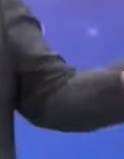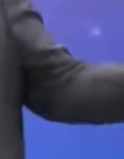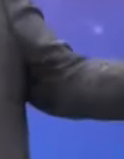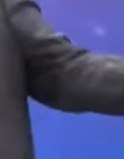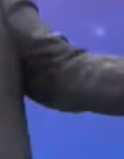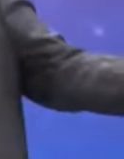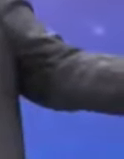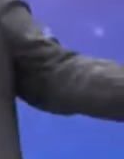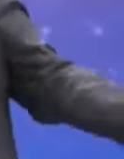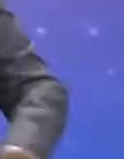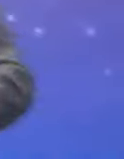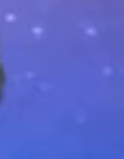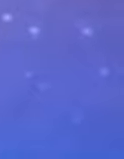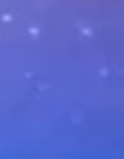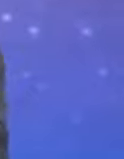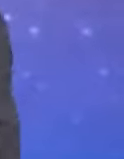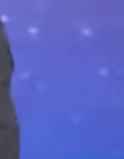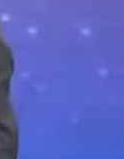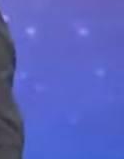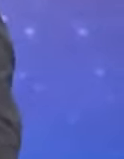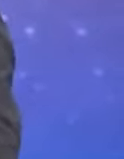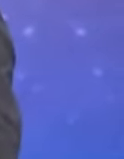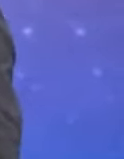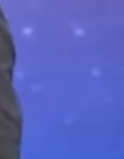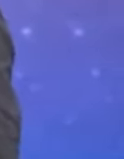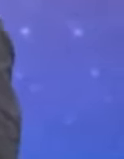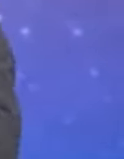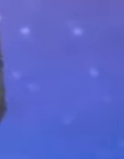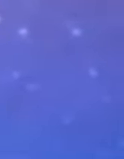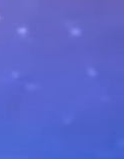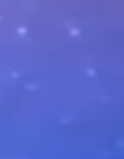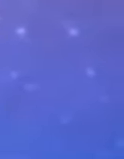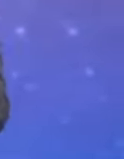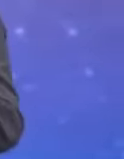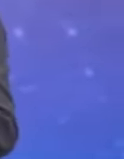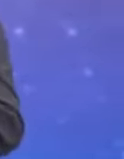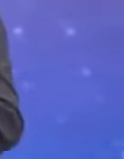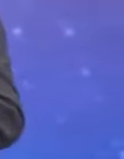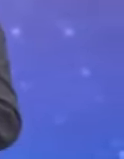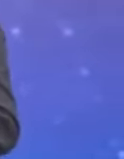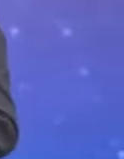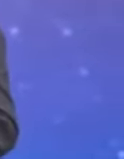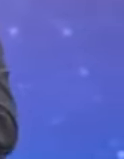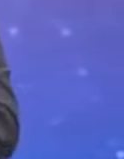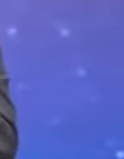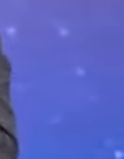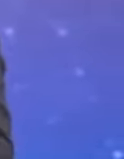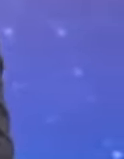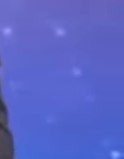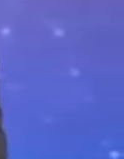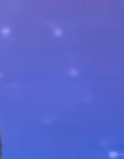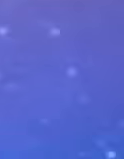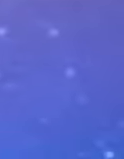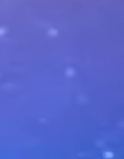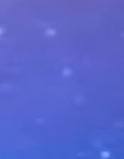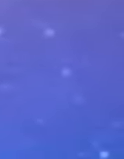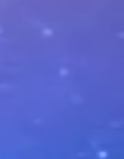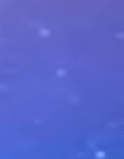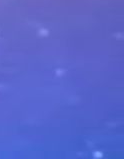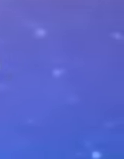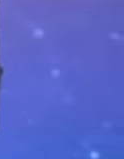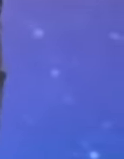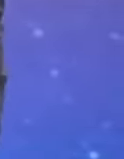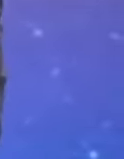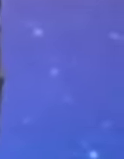j'ai pu le faire pour toi comme pécheur est-ce que tu sais combien je peux faire pour toi et en tant que vrai